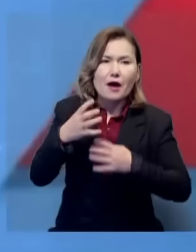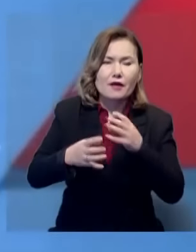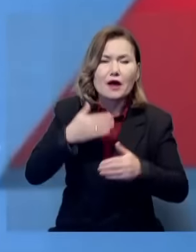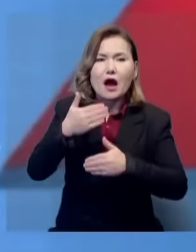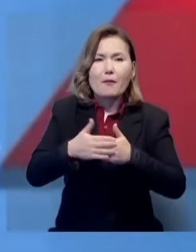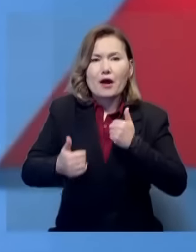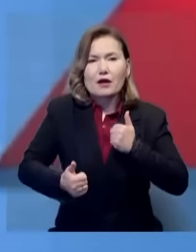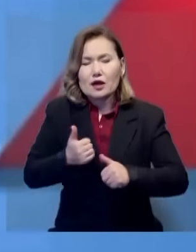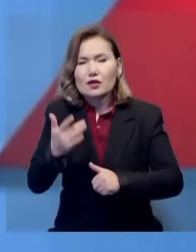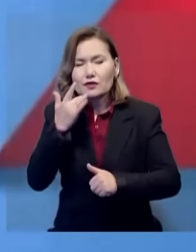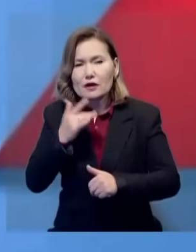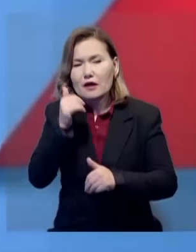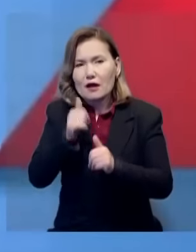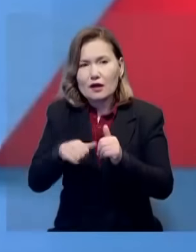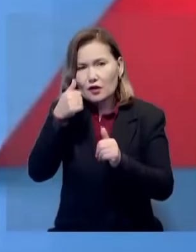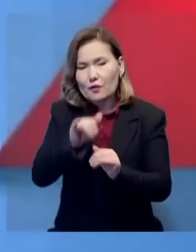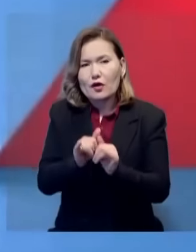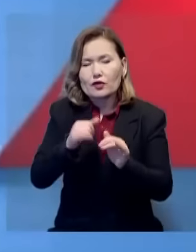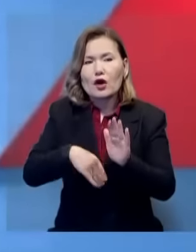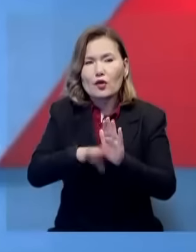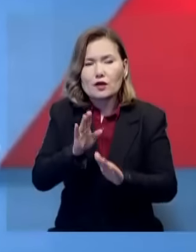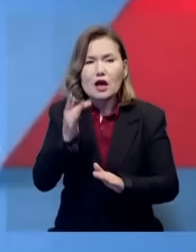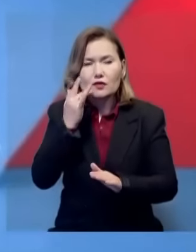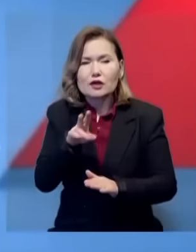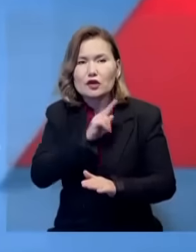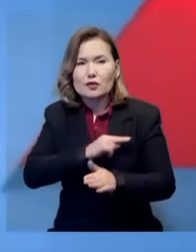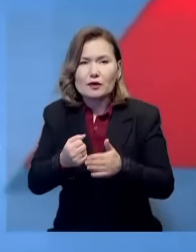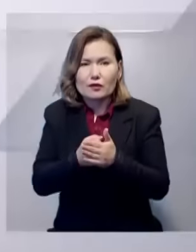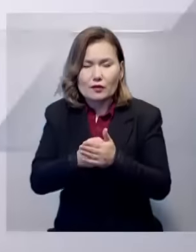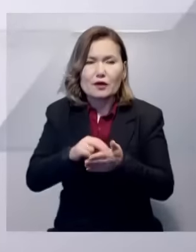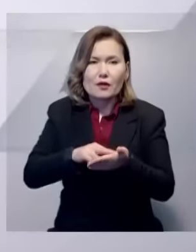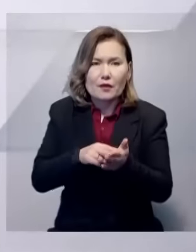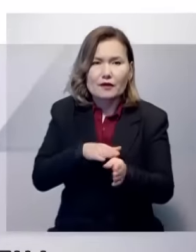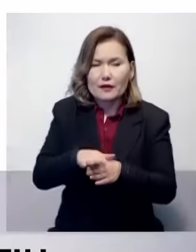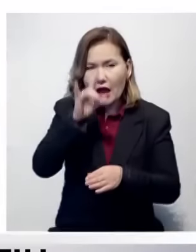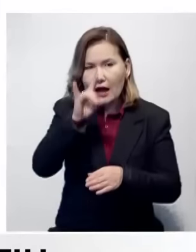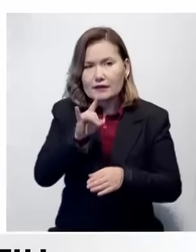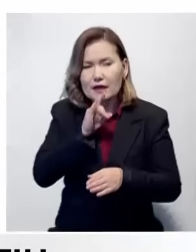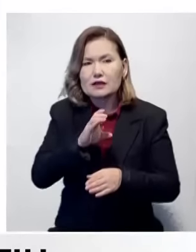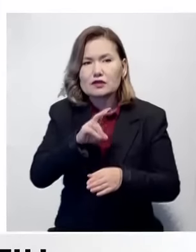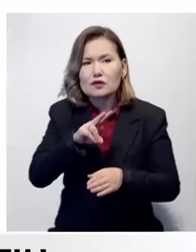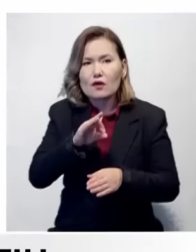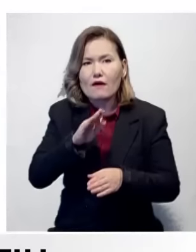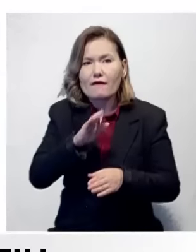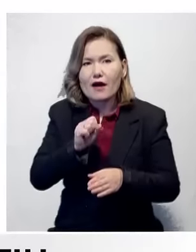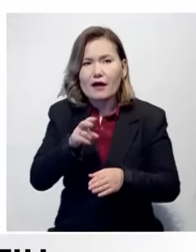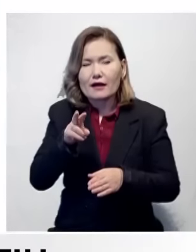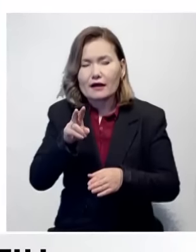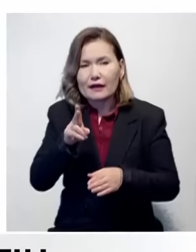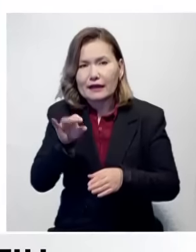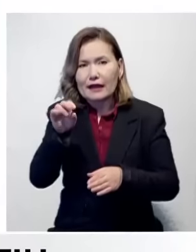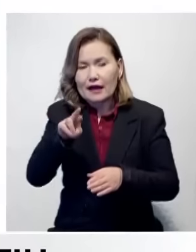халықаралық сахнадағы беделін арттыруда биік белестерді бағындырғанына тоқталды. Қазақстан мен Словакия арасында қалыптасқан өзара